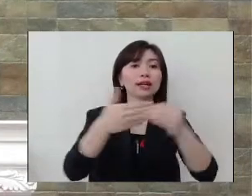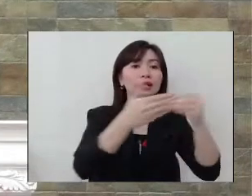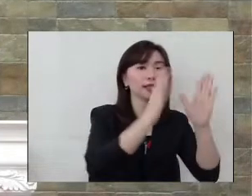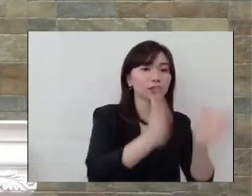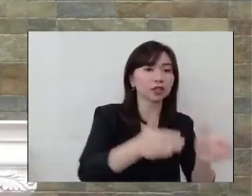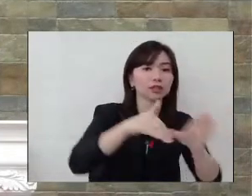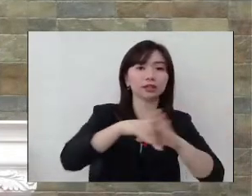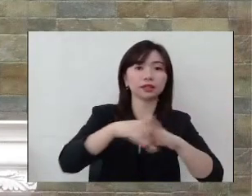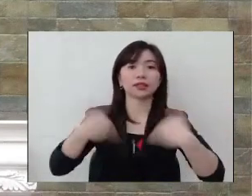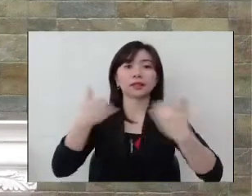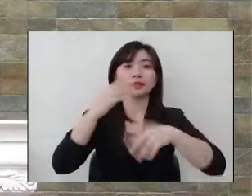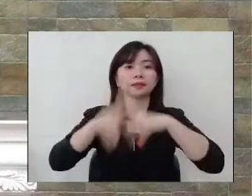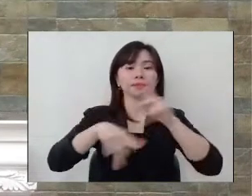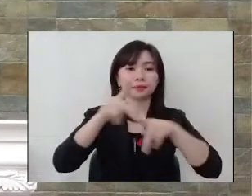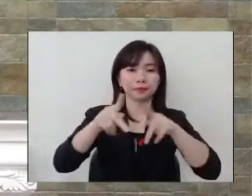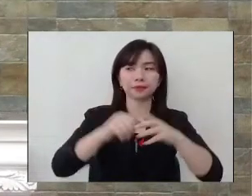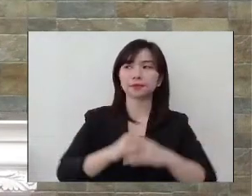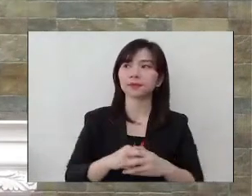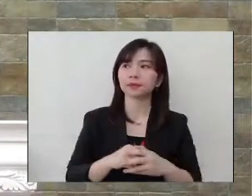course, nandiyan ay